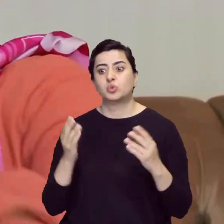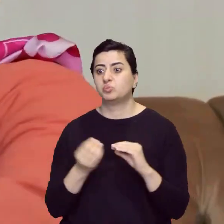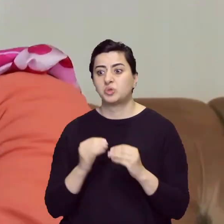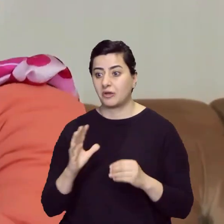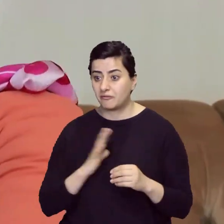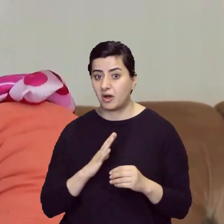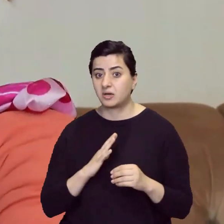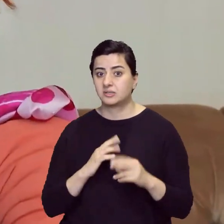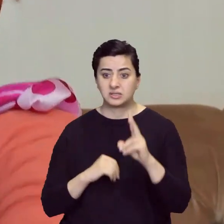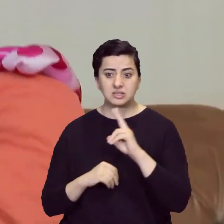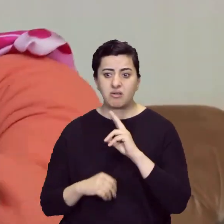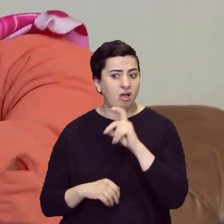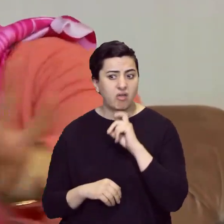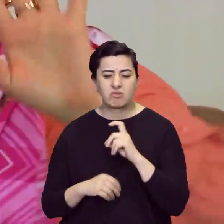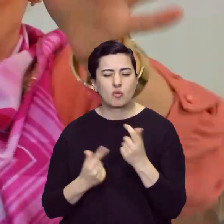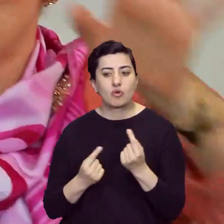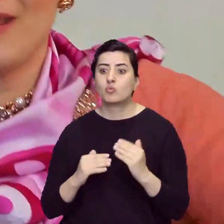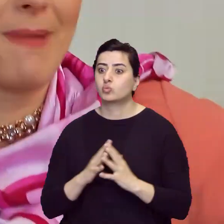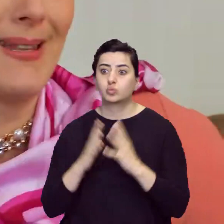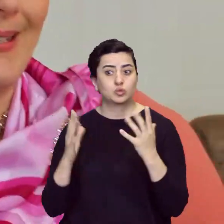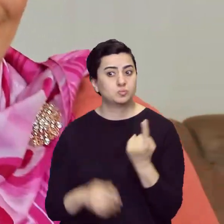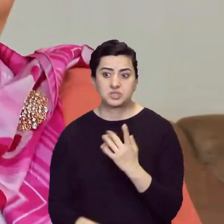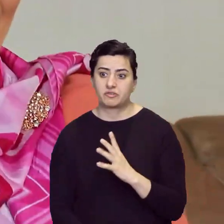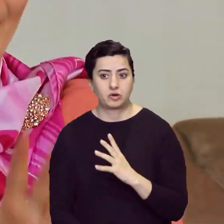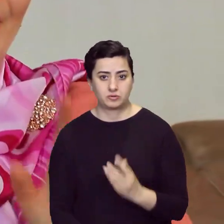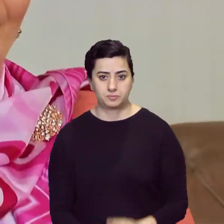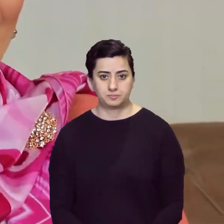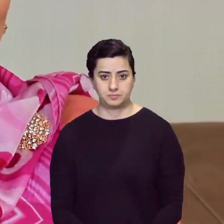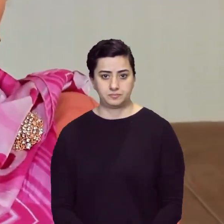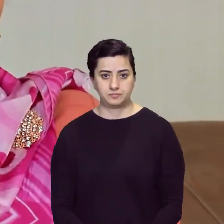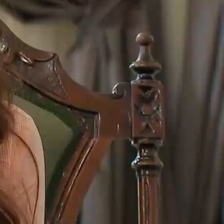şey var. Durum sandığımızdan da fena, söyleyeyim ben sana.